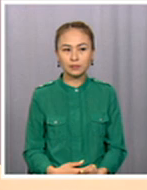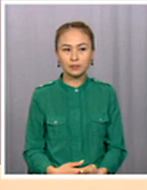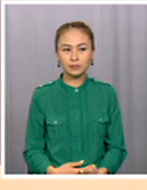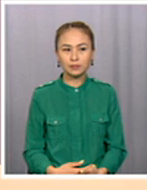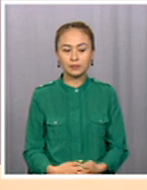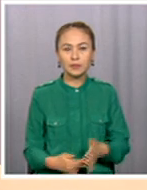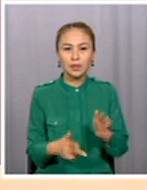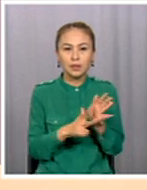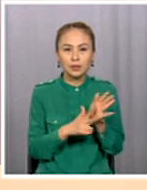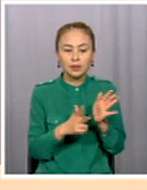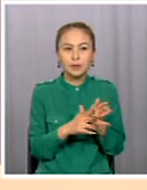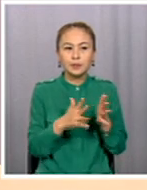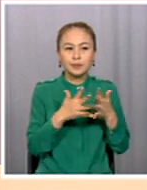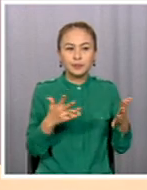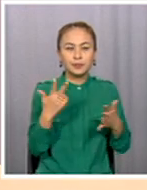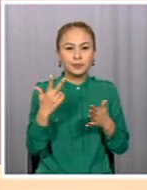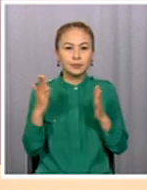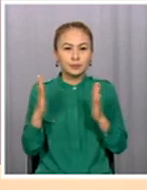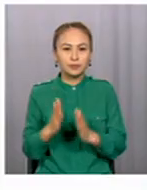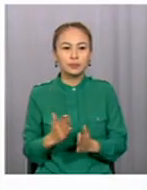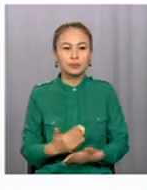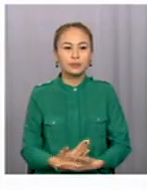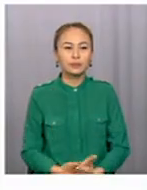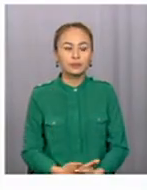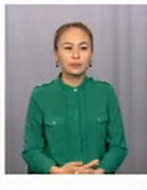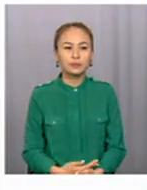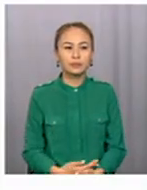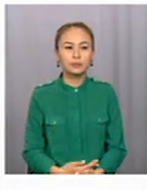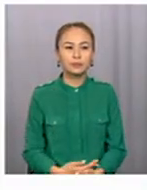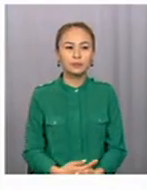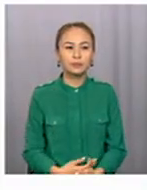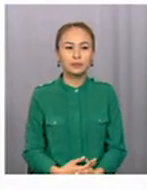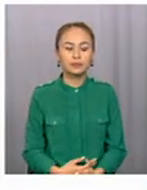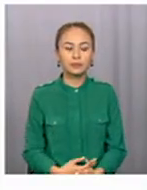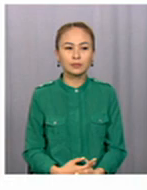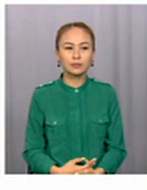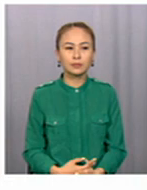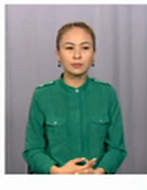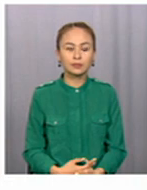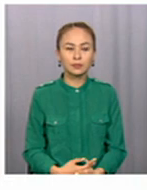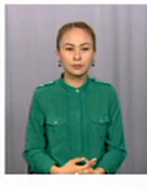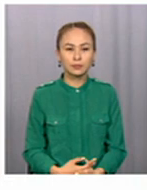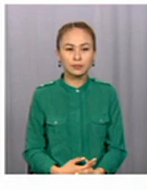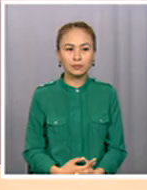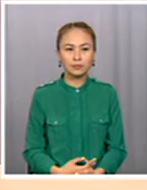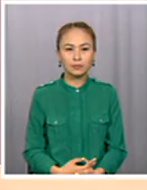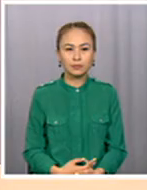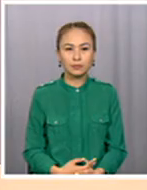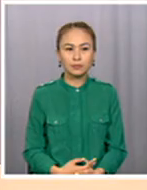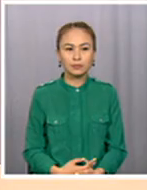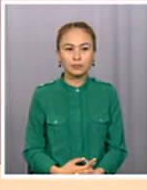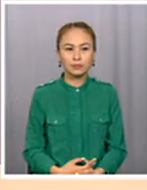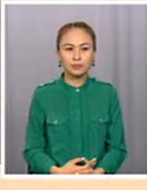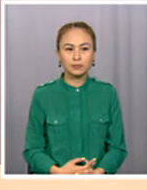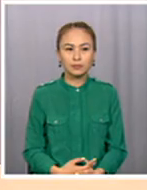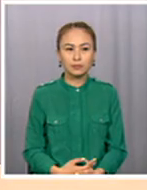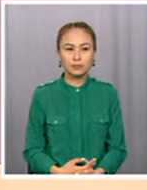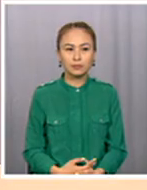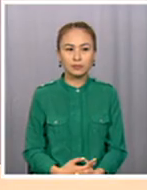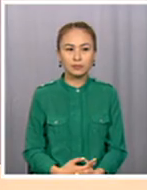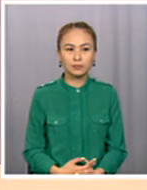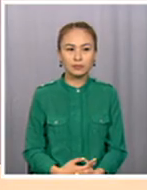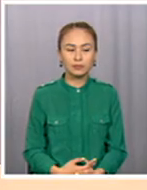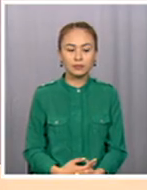8 сантиметр 3 сантиметрден артық. Ендеше үш бұрыштың қабырғаларын салыстырып көрейік. Бірінші қабырғасы